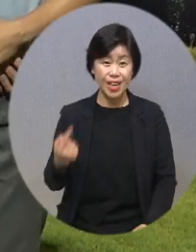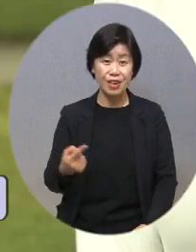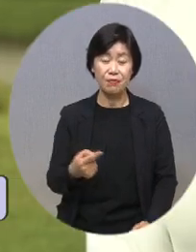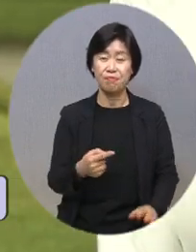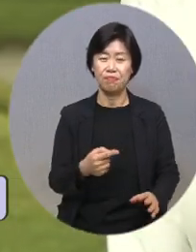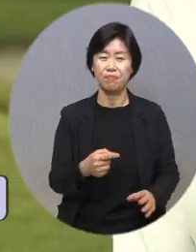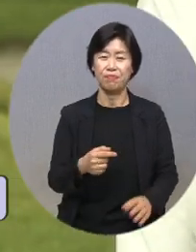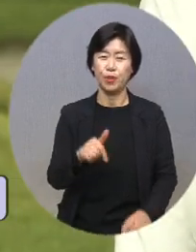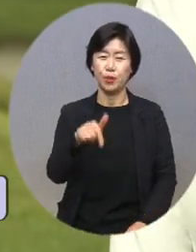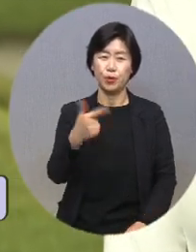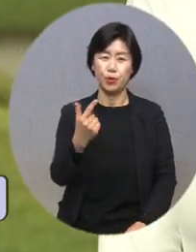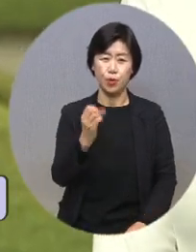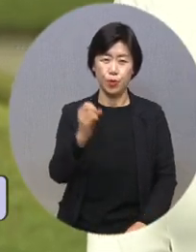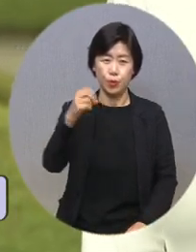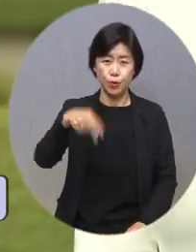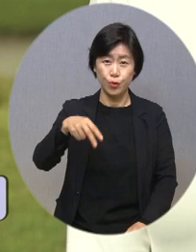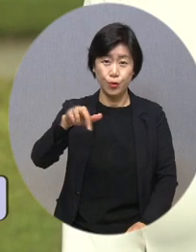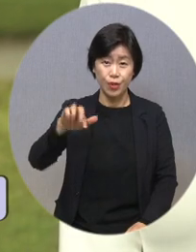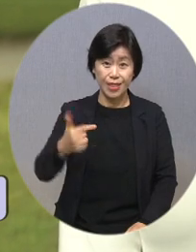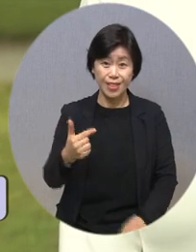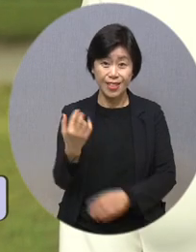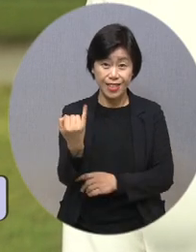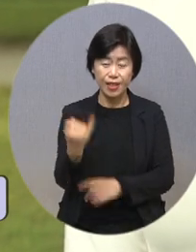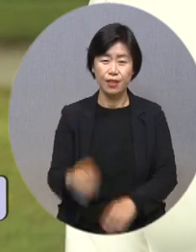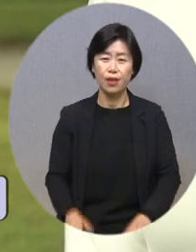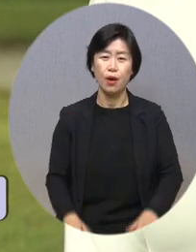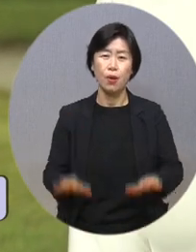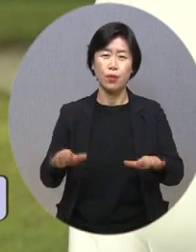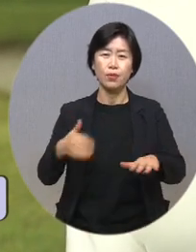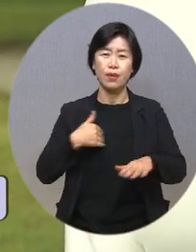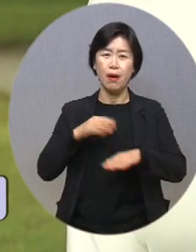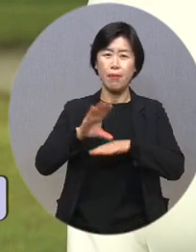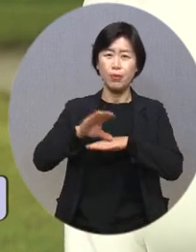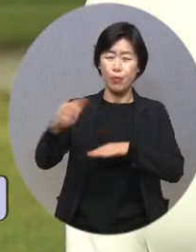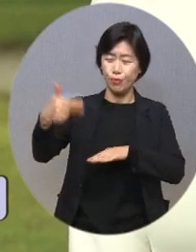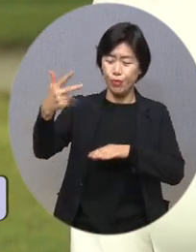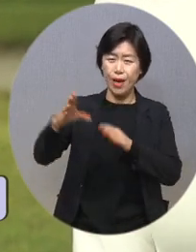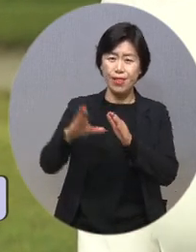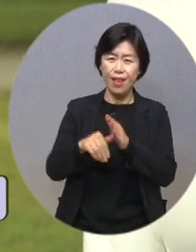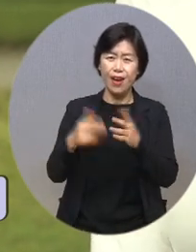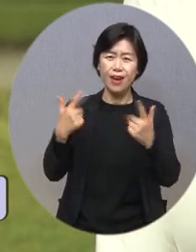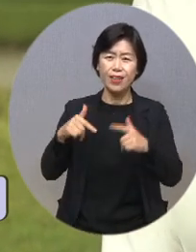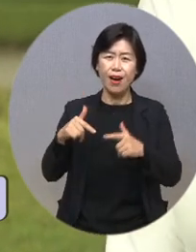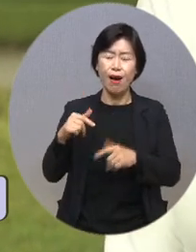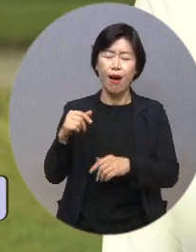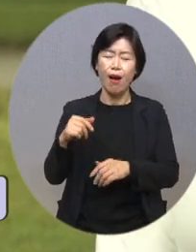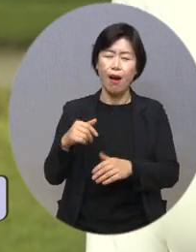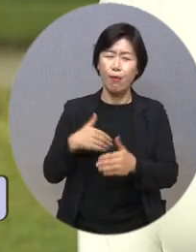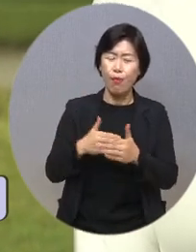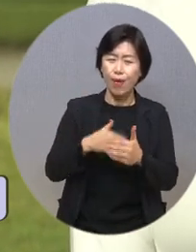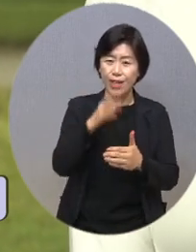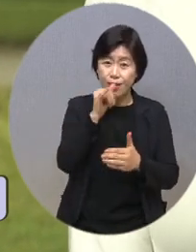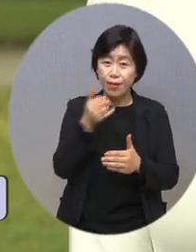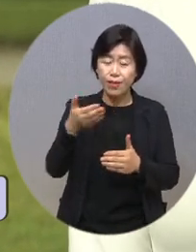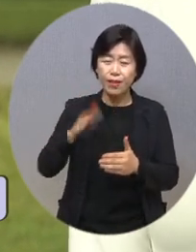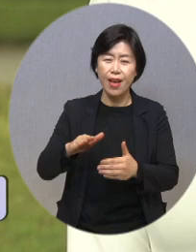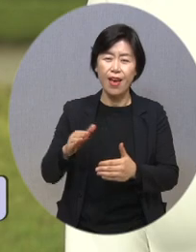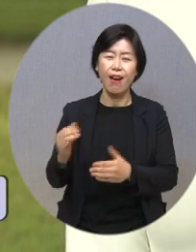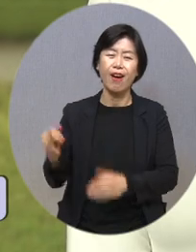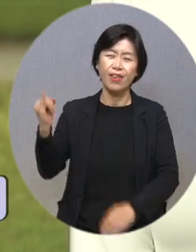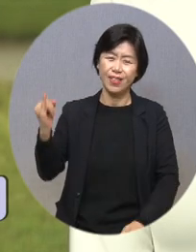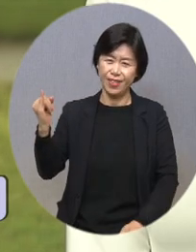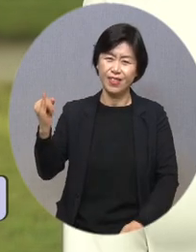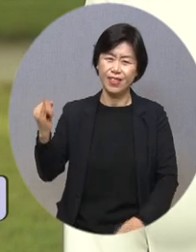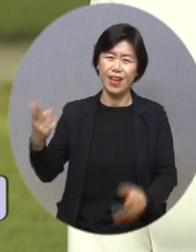아, 공유진님. 아, 오늘 사실 제가 방송만 나가면 엄청 떨리고 잘 못 치는데 워낙 연아 언니께서 되게